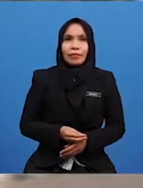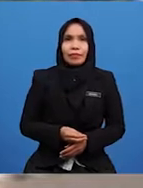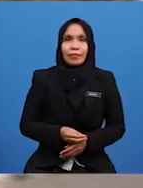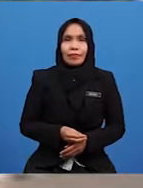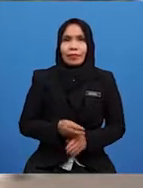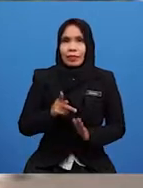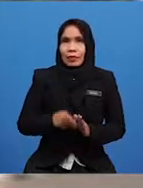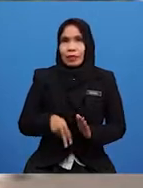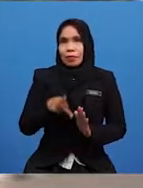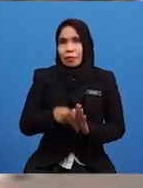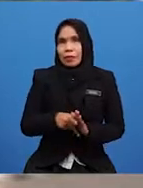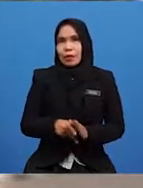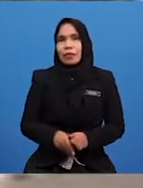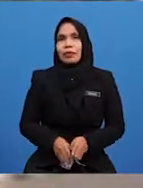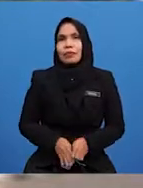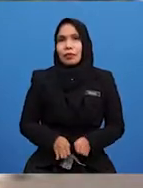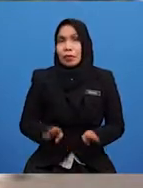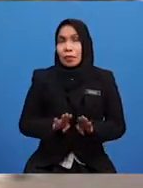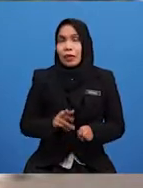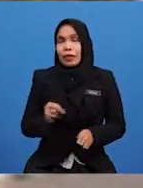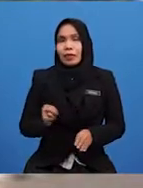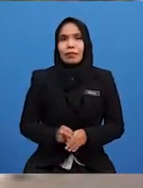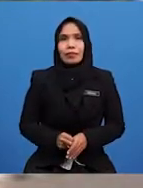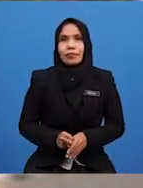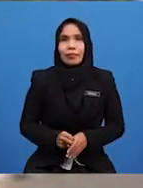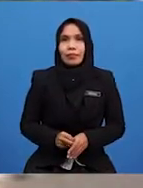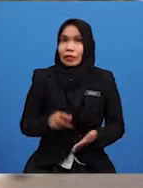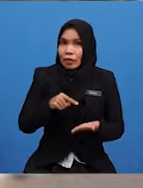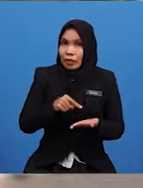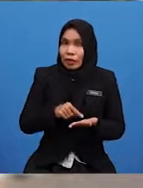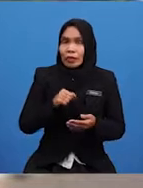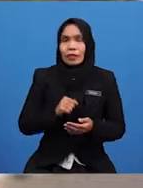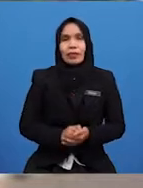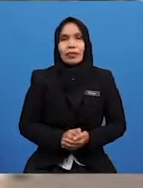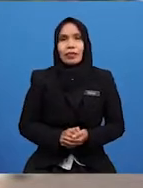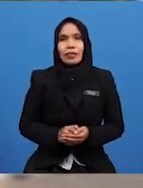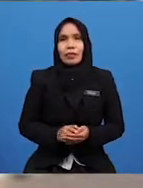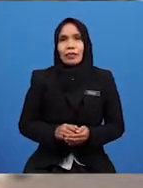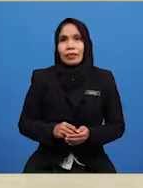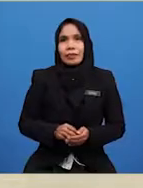Kepelbagaian barang dagangan ini membuktikan Pelabuhan Melaka sebagai emporium yang maju.